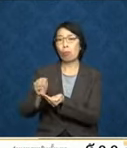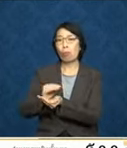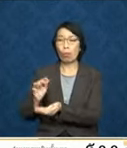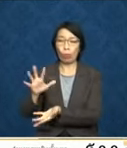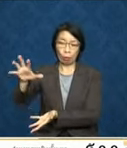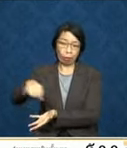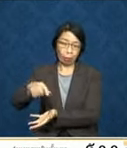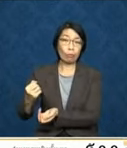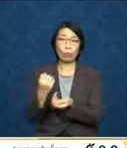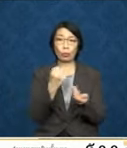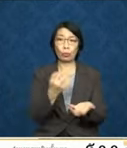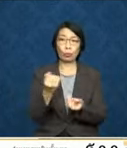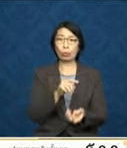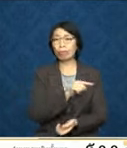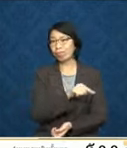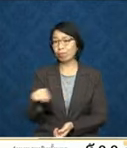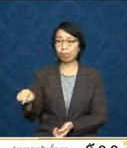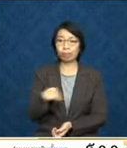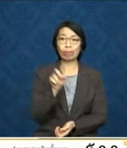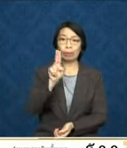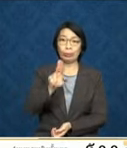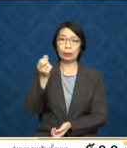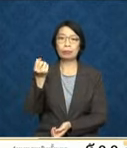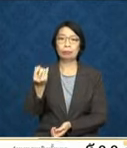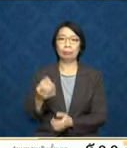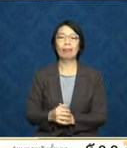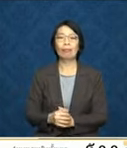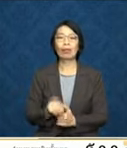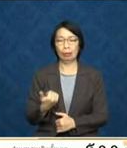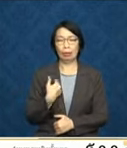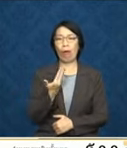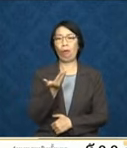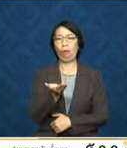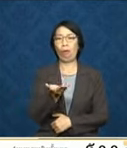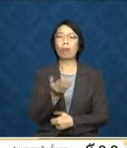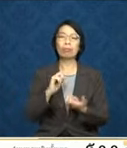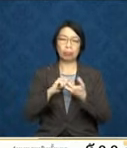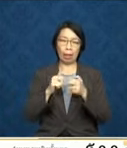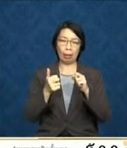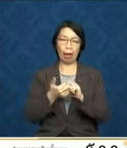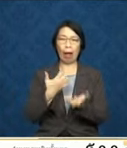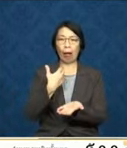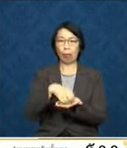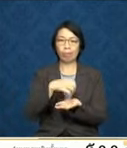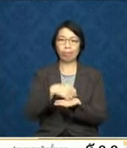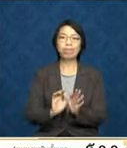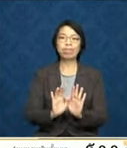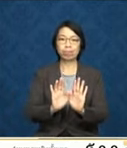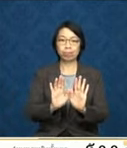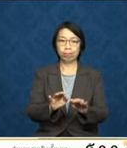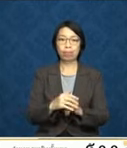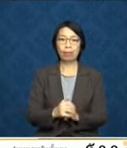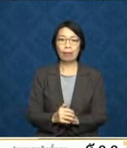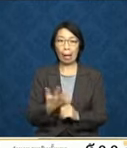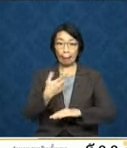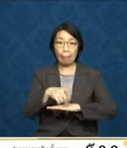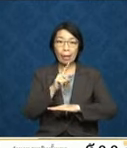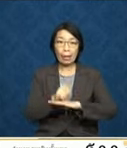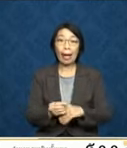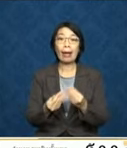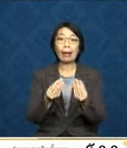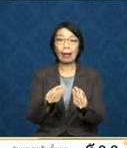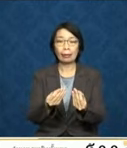ายดิฉันจึงขอสะท้อนถึงปัญหาถนนสายหนองบัวแดงบ้านหล่นฝากท่านประธานไปยังหน่วย